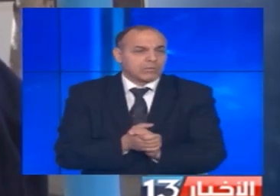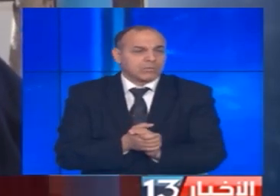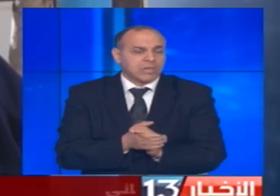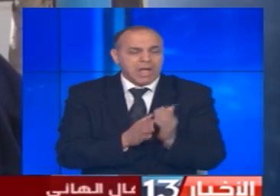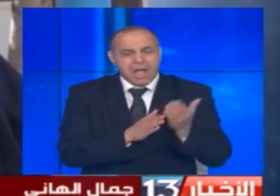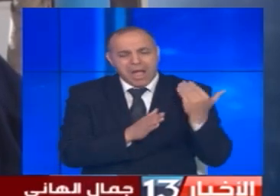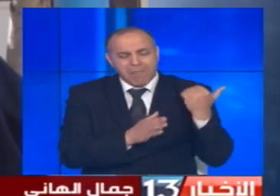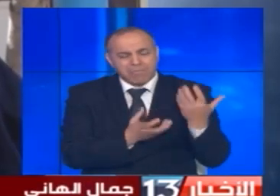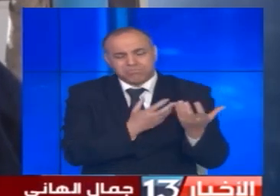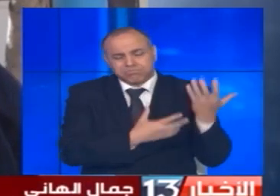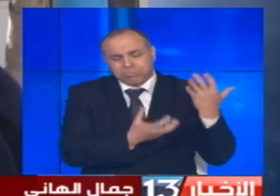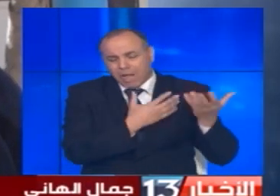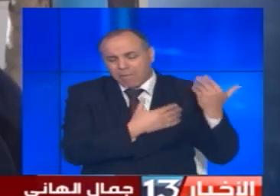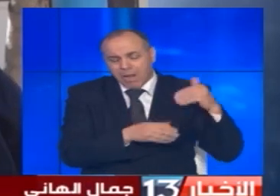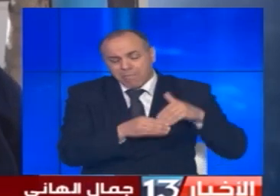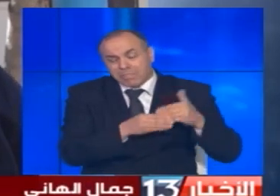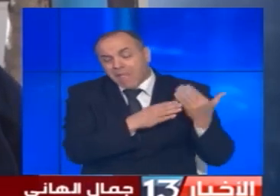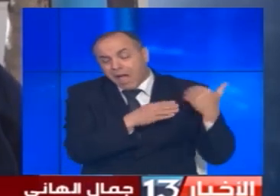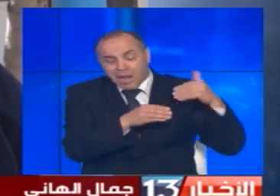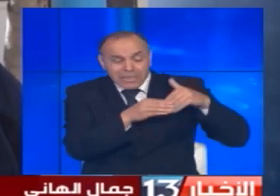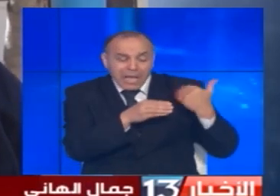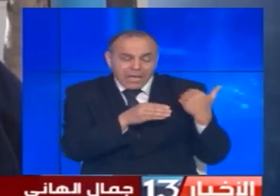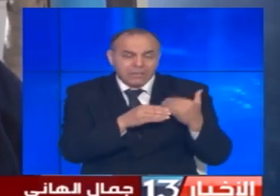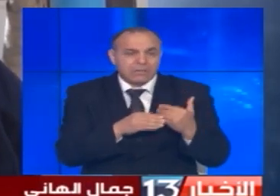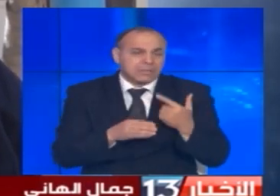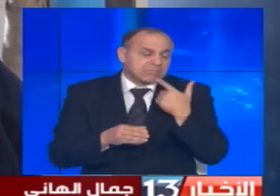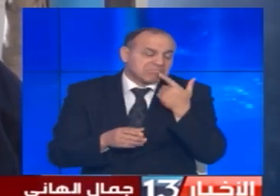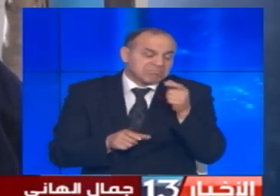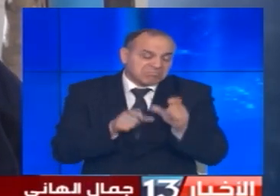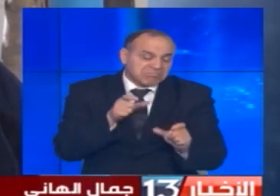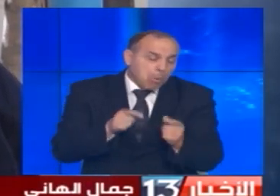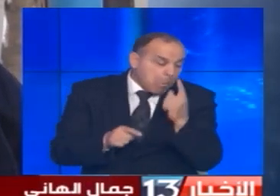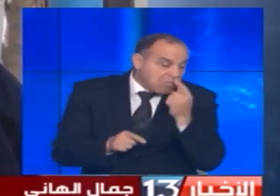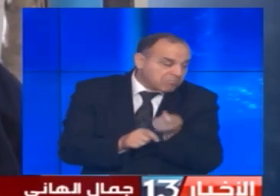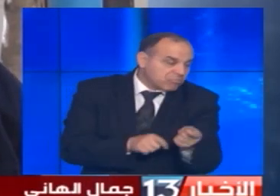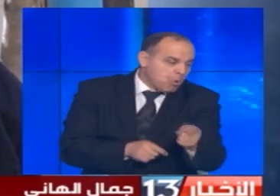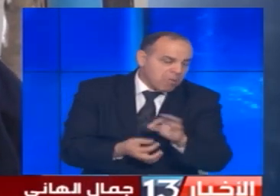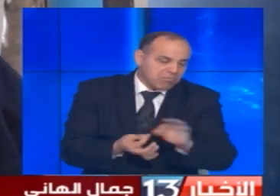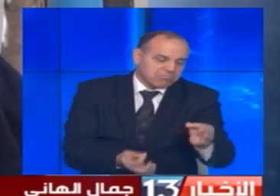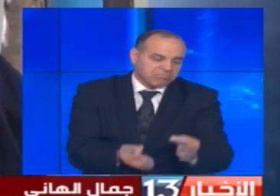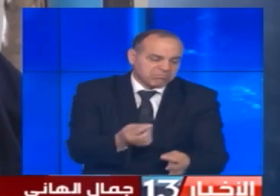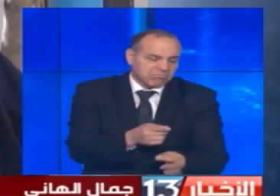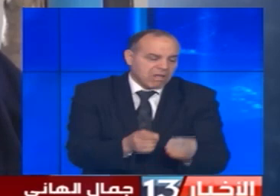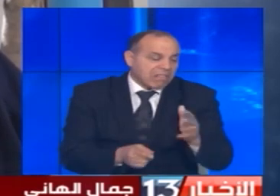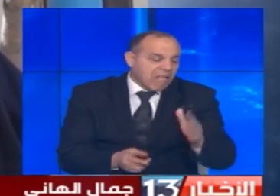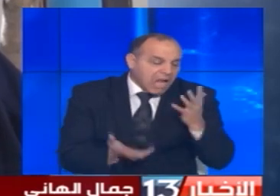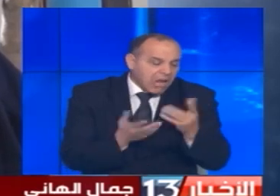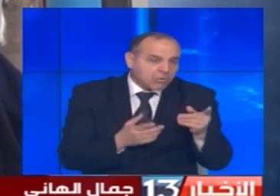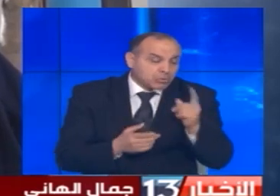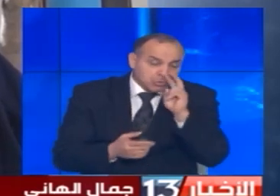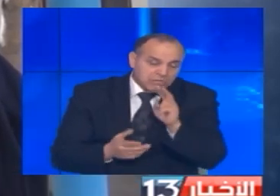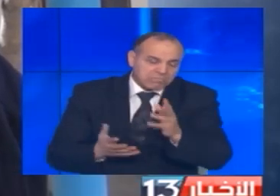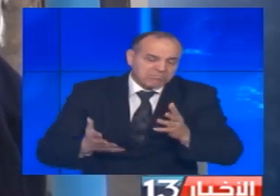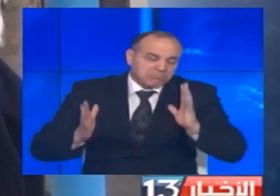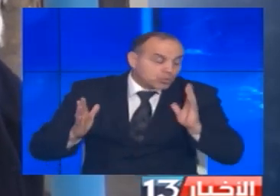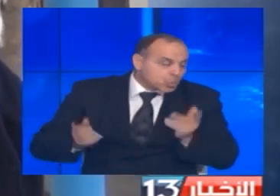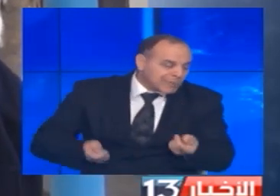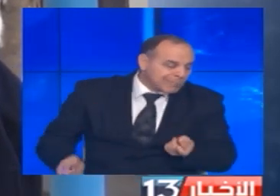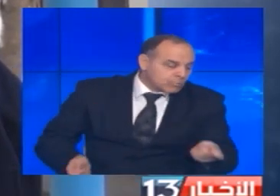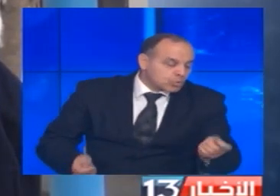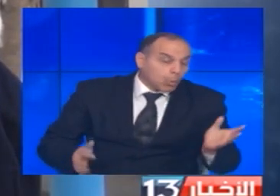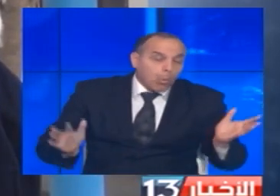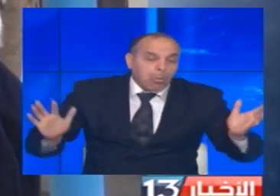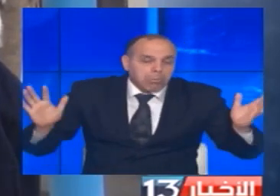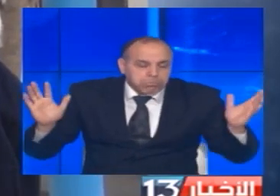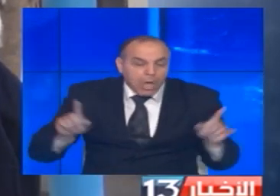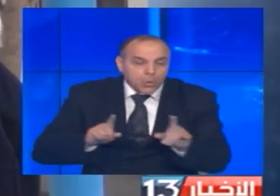قبله واللي قبل قبله يتحرق من الداخل بفعل فعل، وأكيد تلامذة هم الحارقين. شكون وراه وين ماشيين والحلول